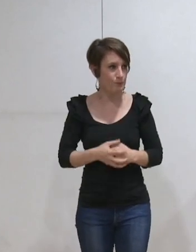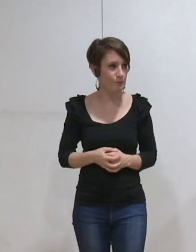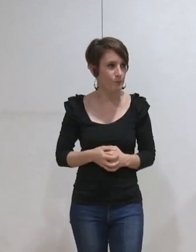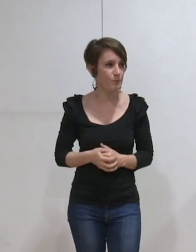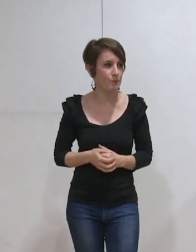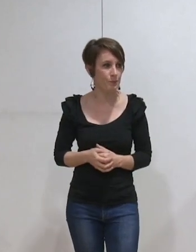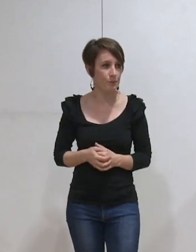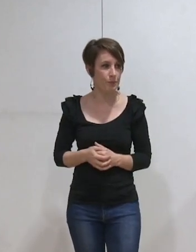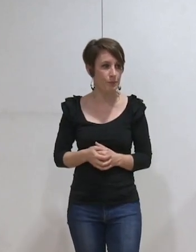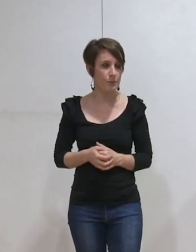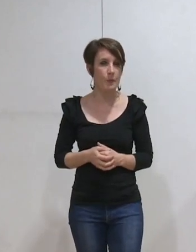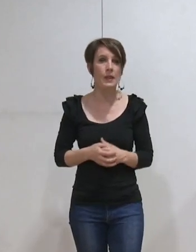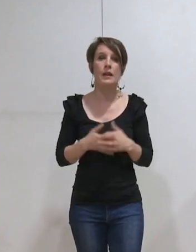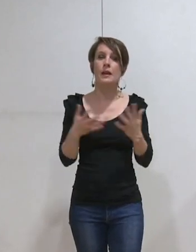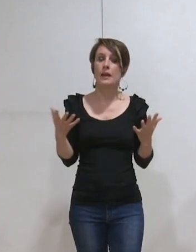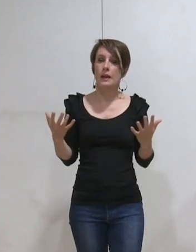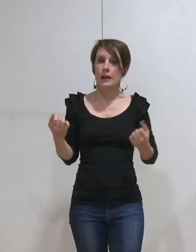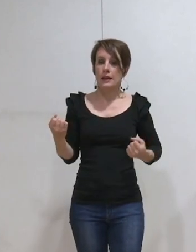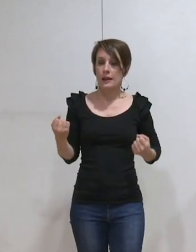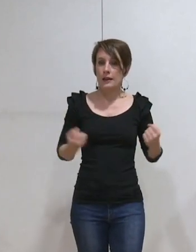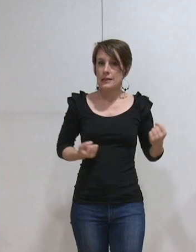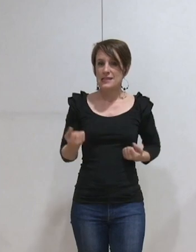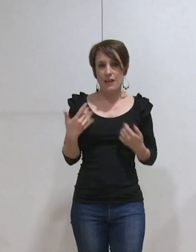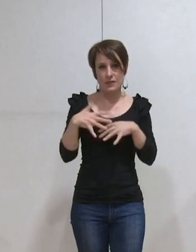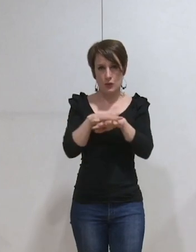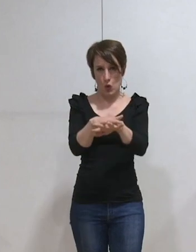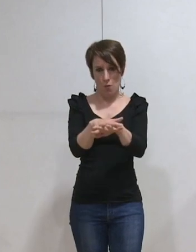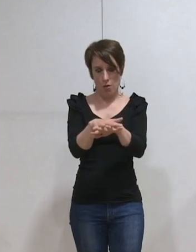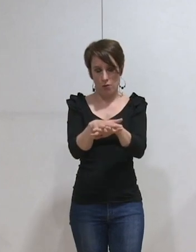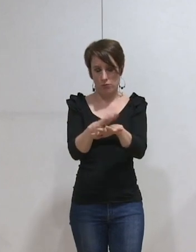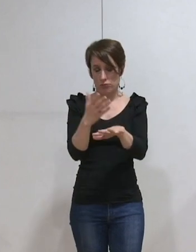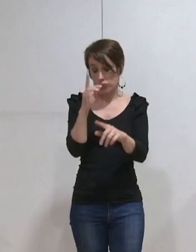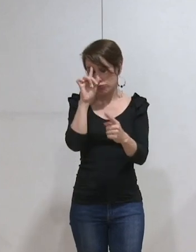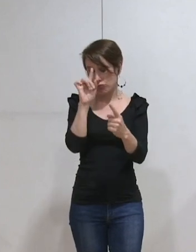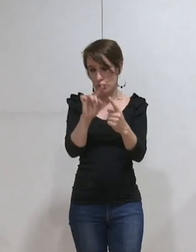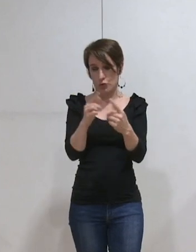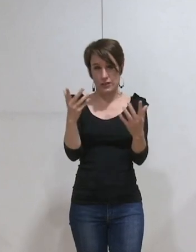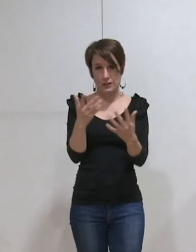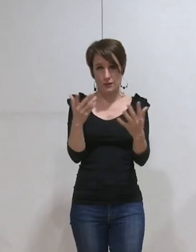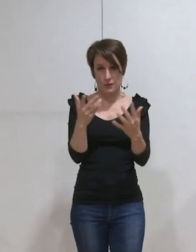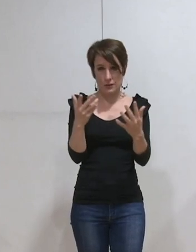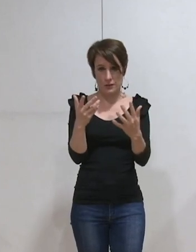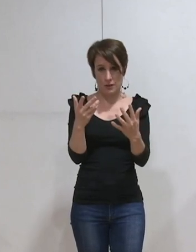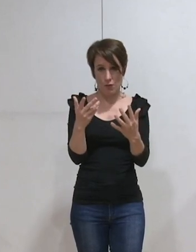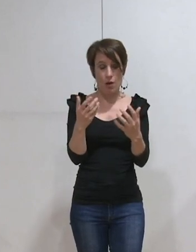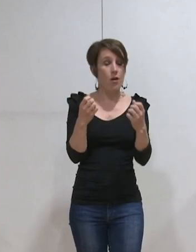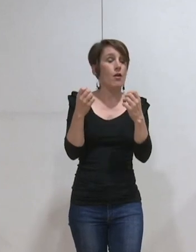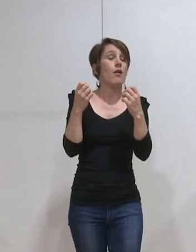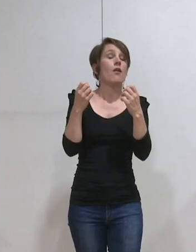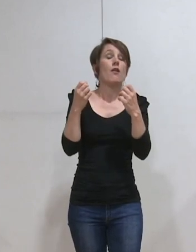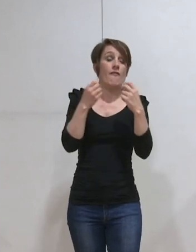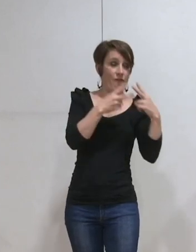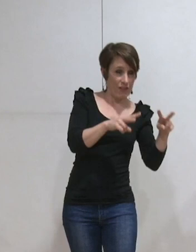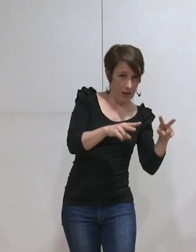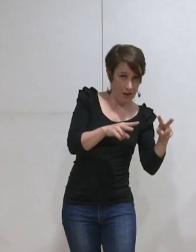Métro le service commun a pour objectif de partager effectivement l'expertise entre la ville et la